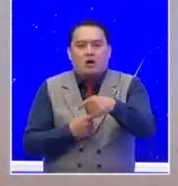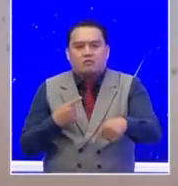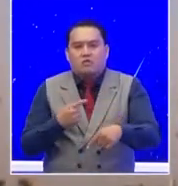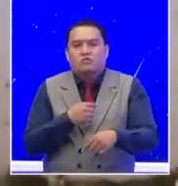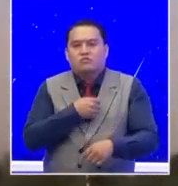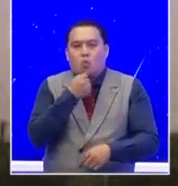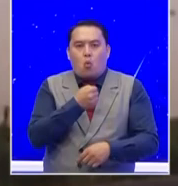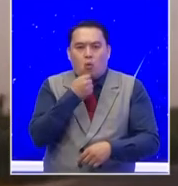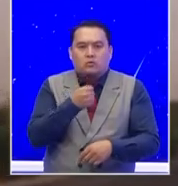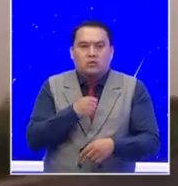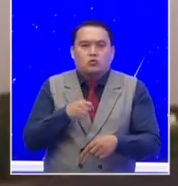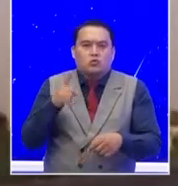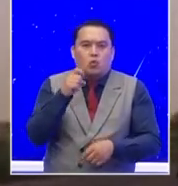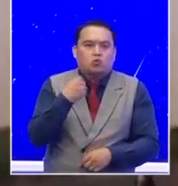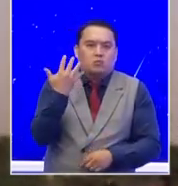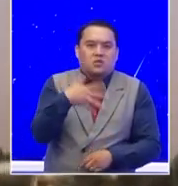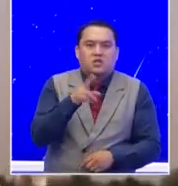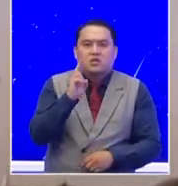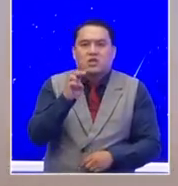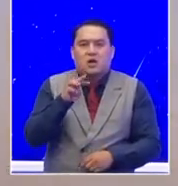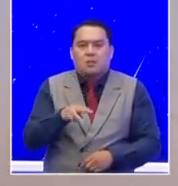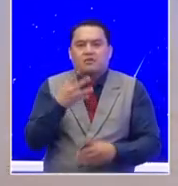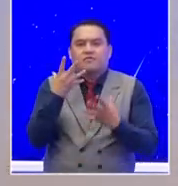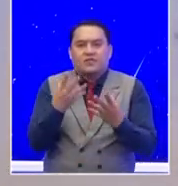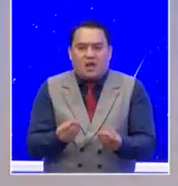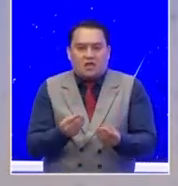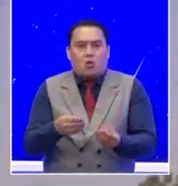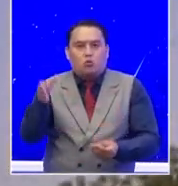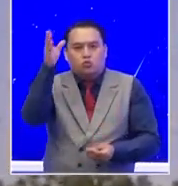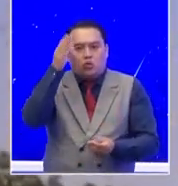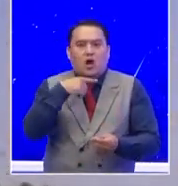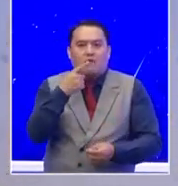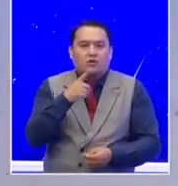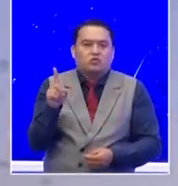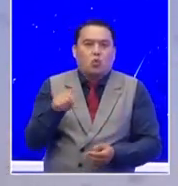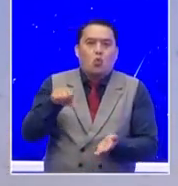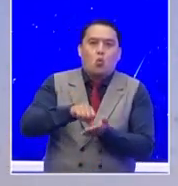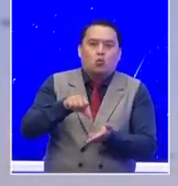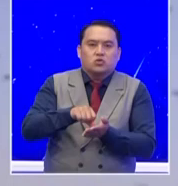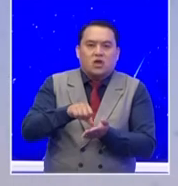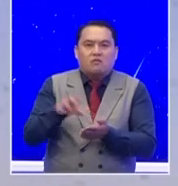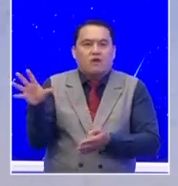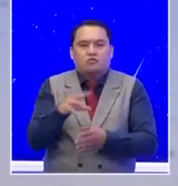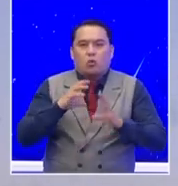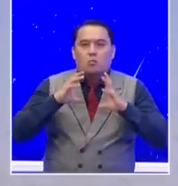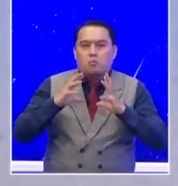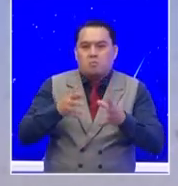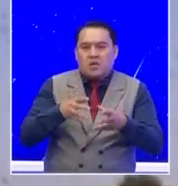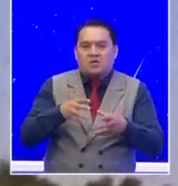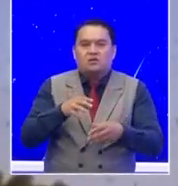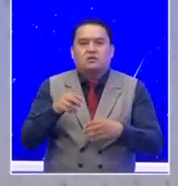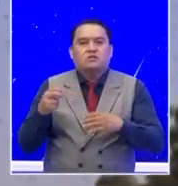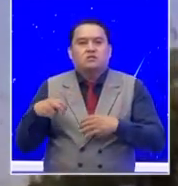взрослые особи пролетает до 150 километров в день ученые говорят что участвовавшие ся во всем мире нашествие